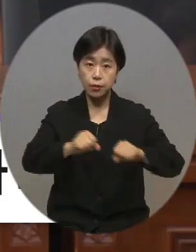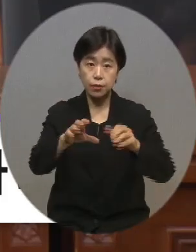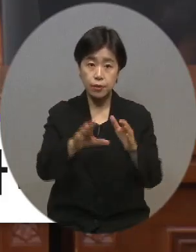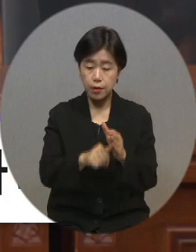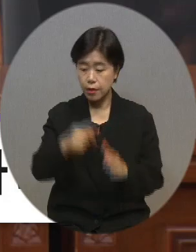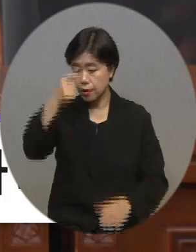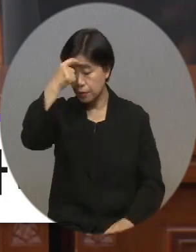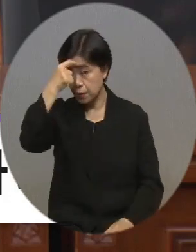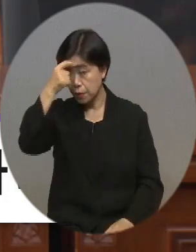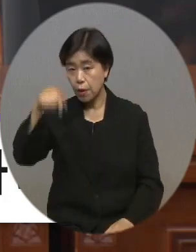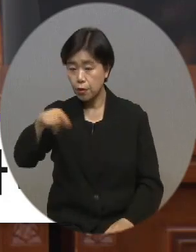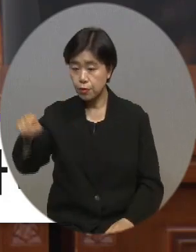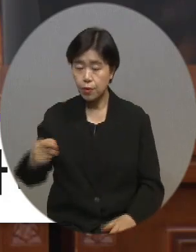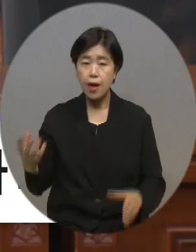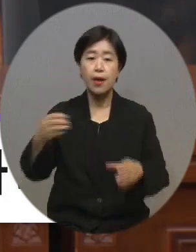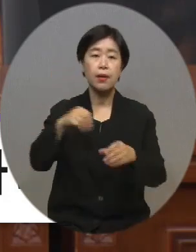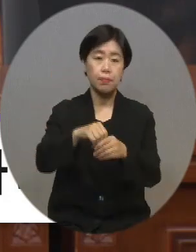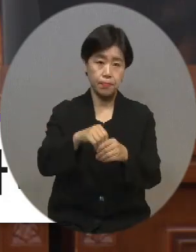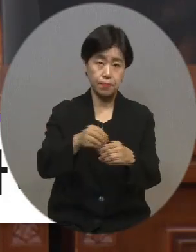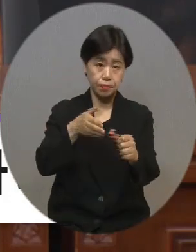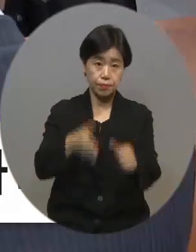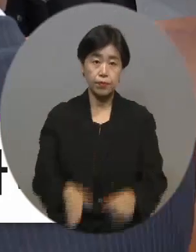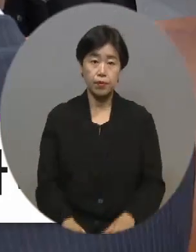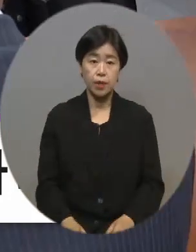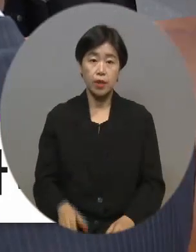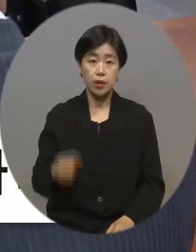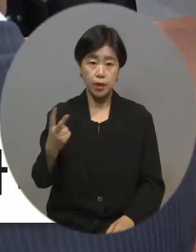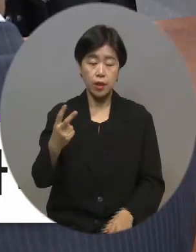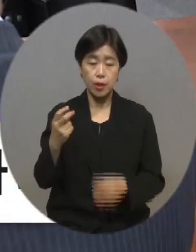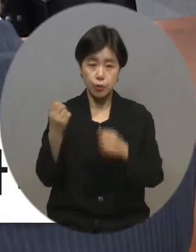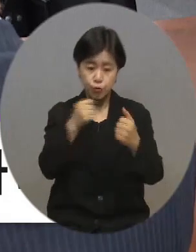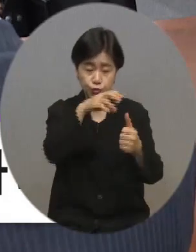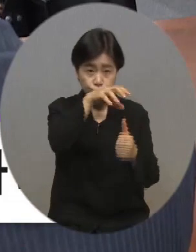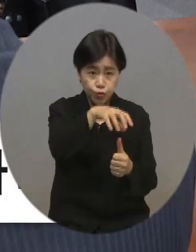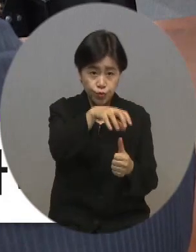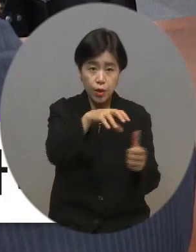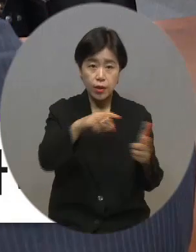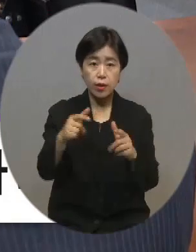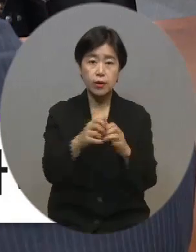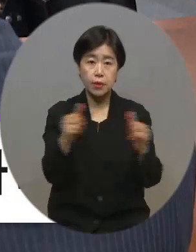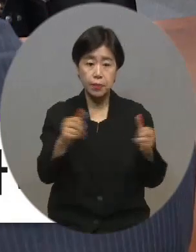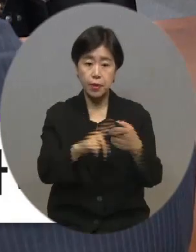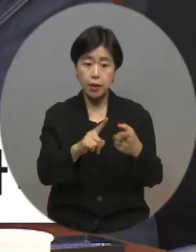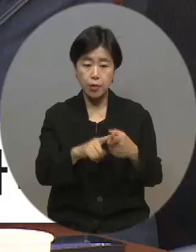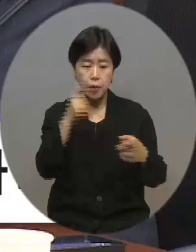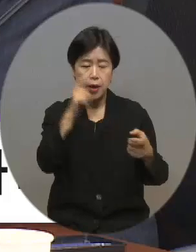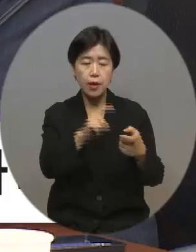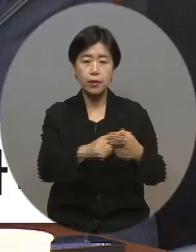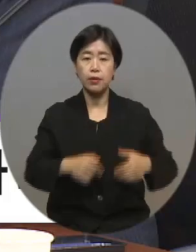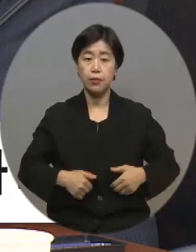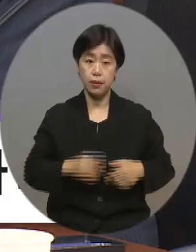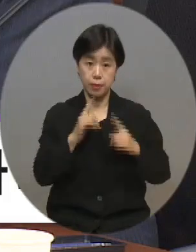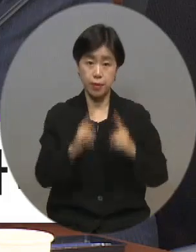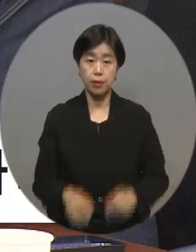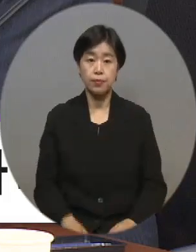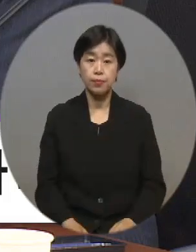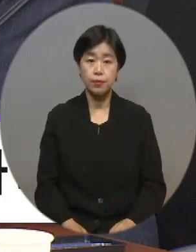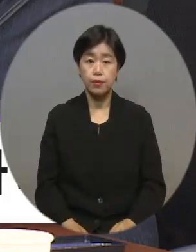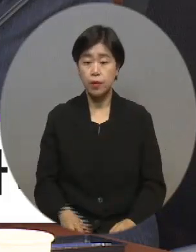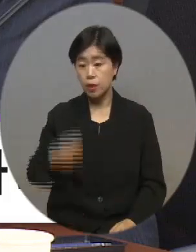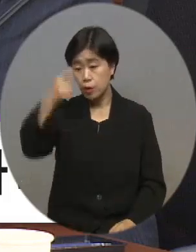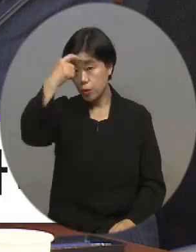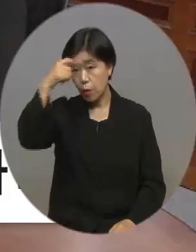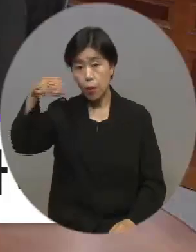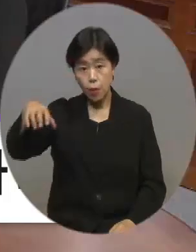요청하며 특히 납북자, 억류자, 국군포로, 탈북민 문제에 관심을 가져줄 것을 당부했습니다. 교단 또한